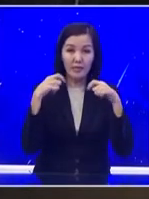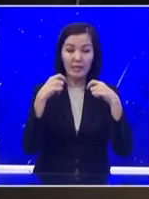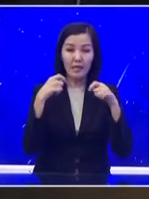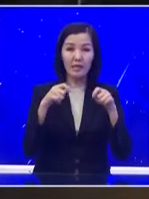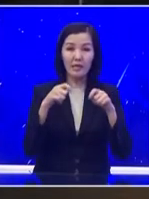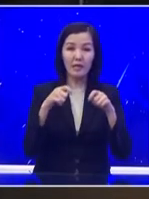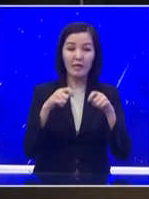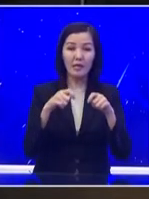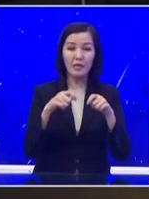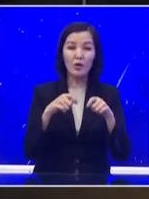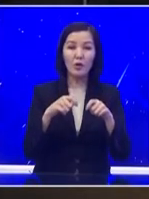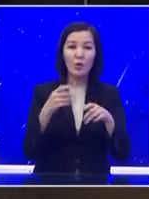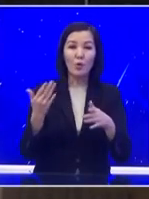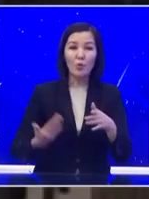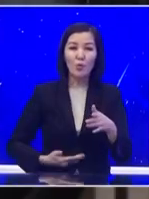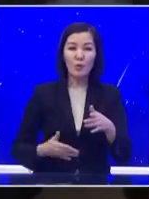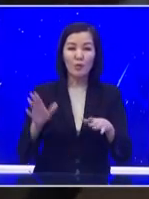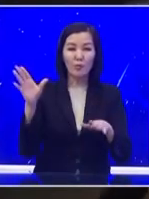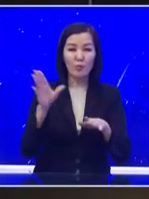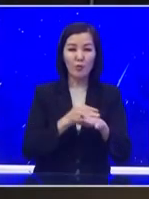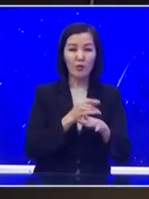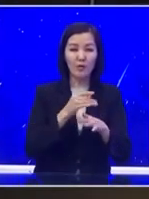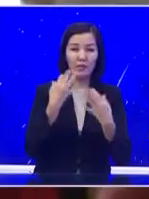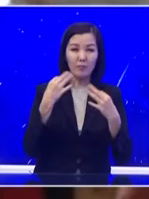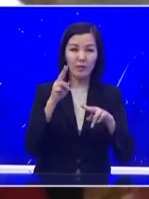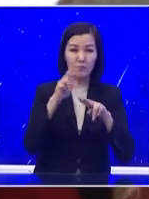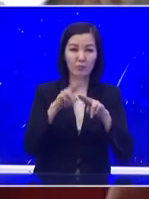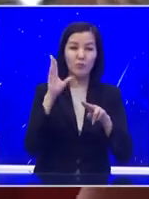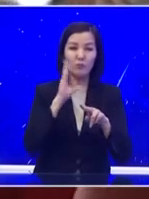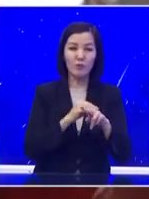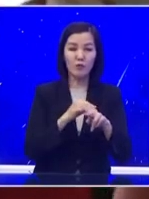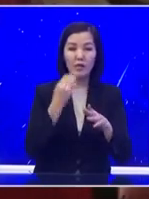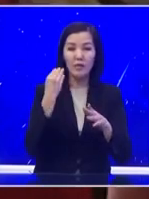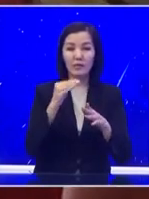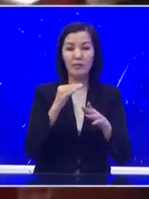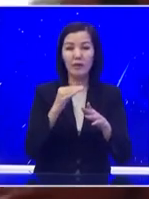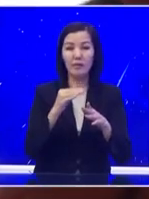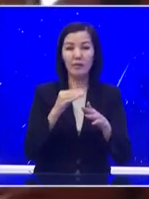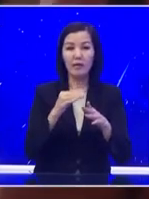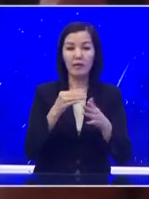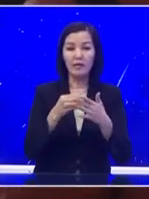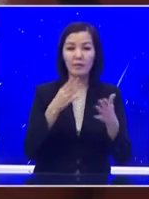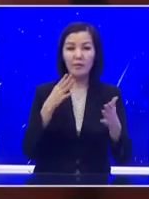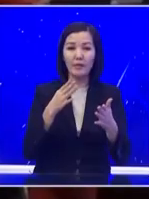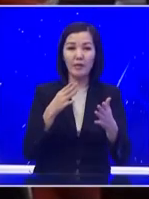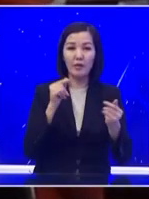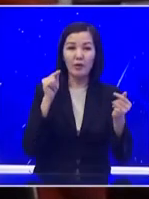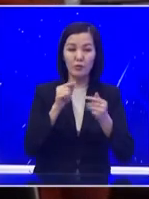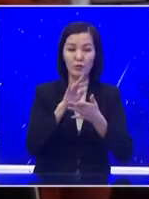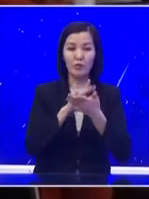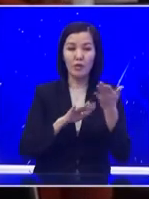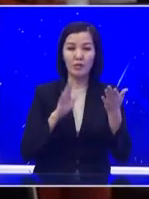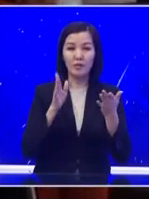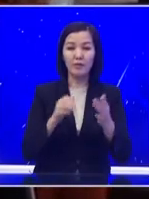бойына бас бостандығынан айырылуы мүмкін. Сонымен қатар елде сапалы өнімдердің бағасын көтергендер мен күрес жалғаса